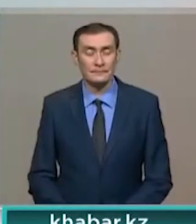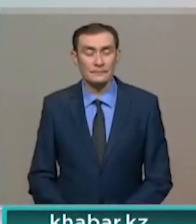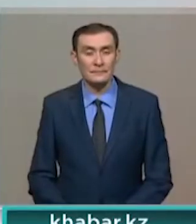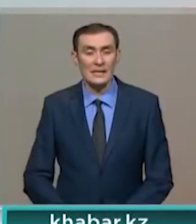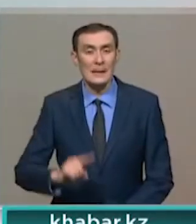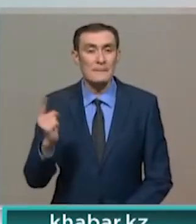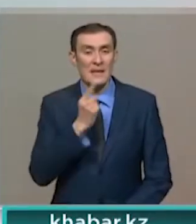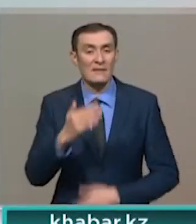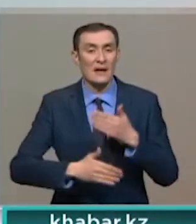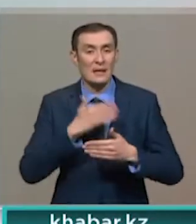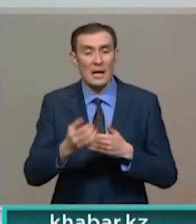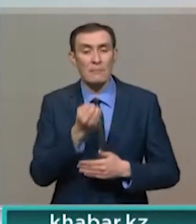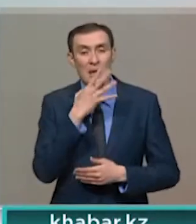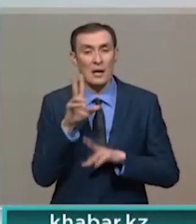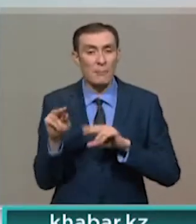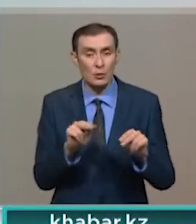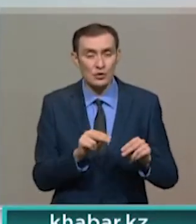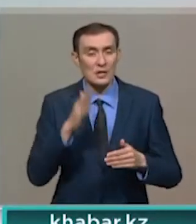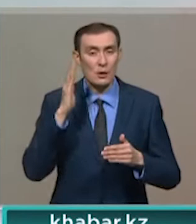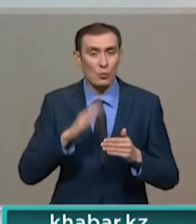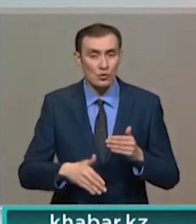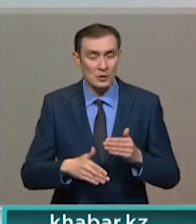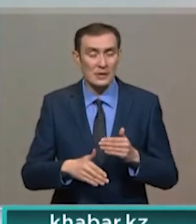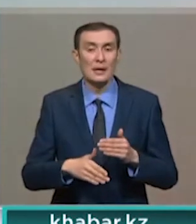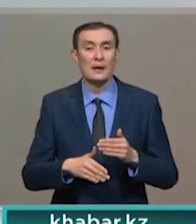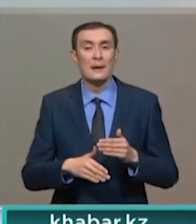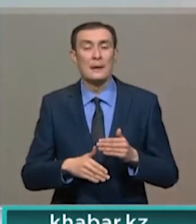Первый этап у нас благополучно закончился. Те